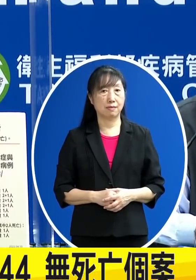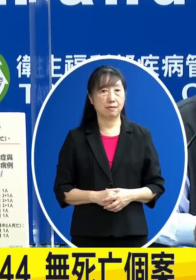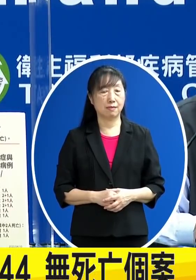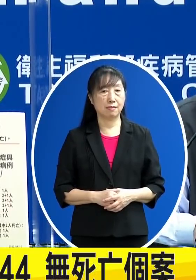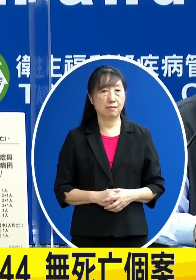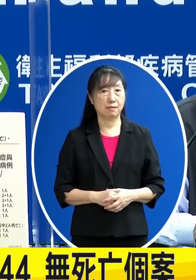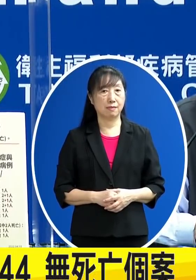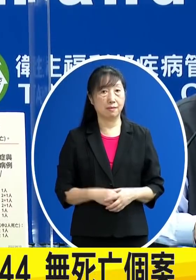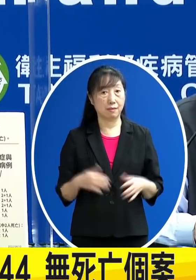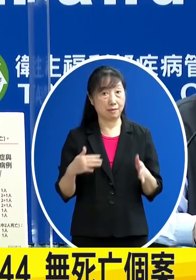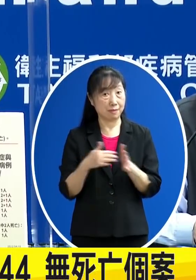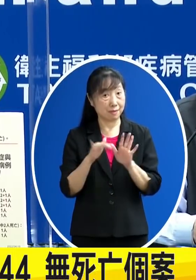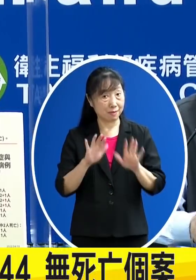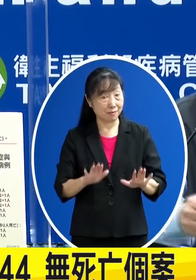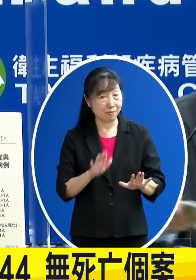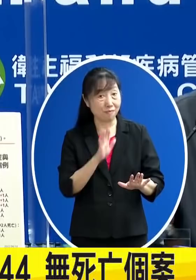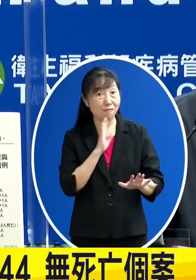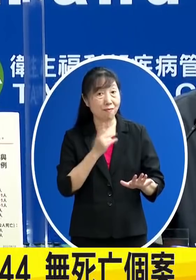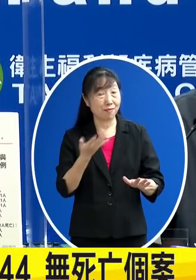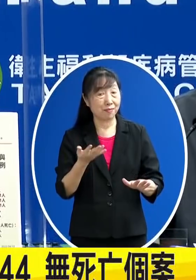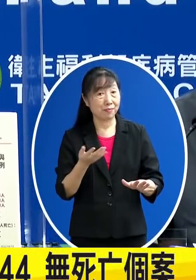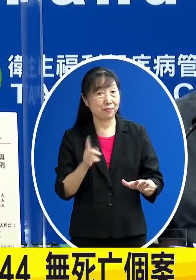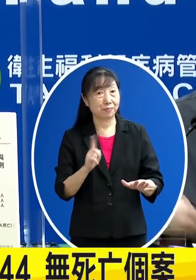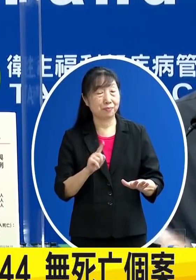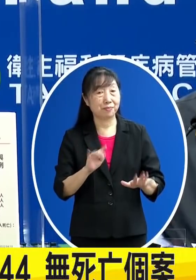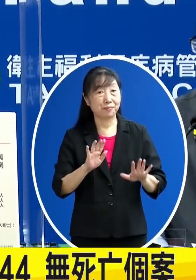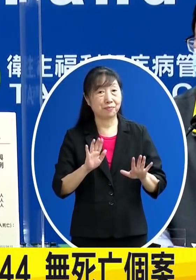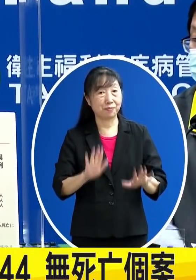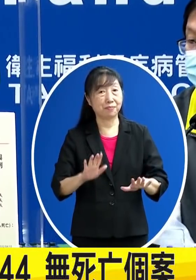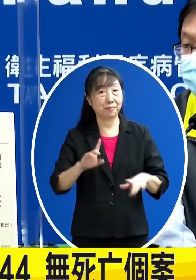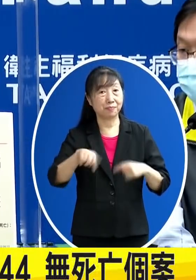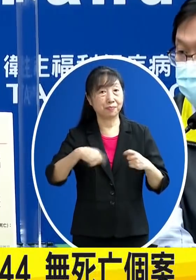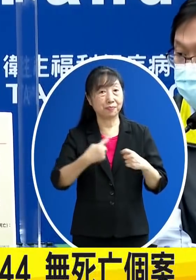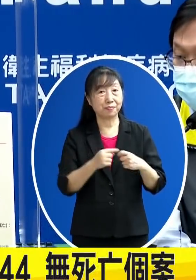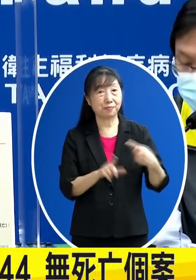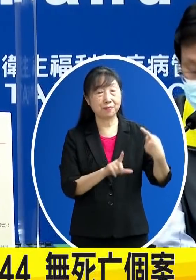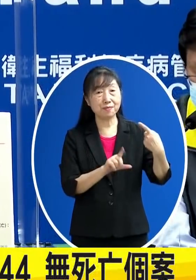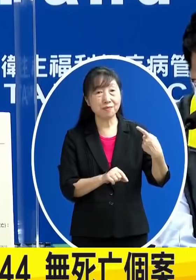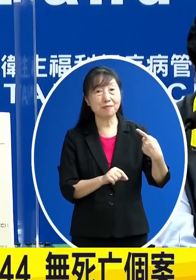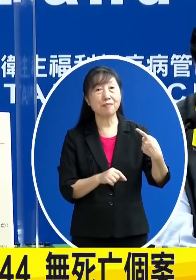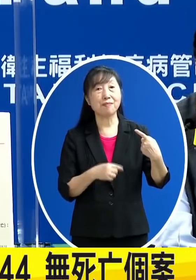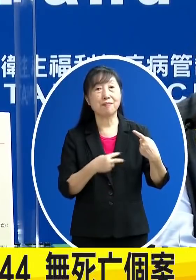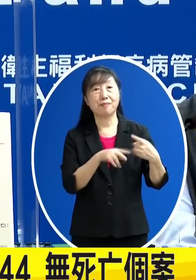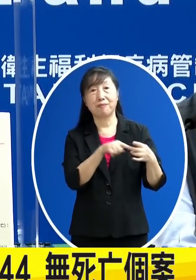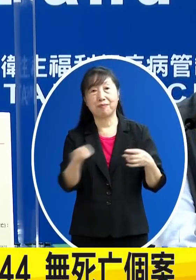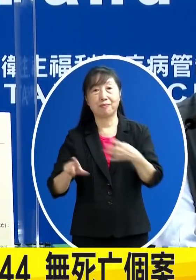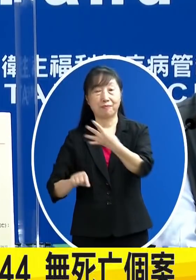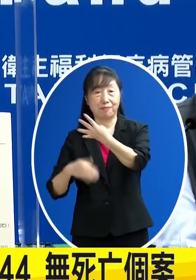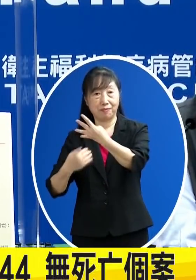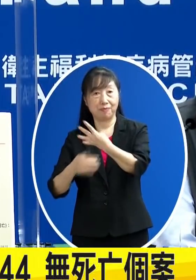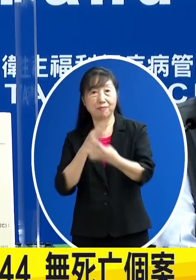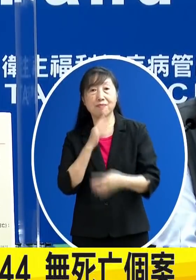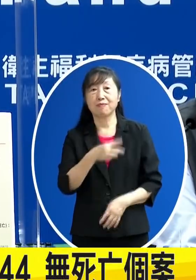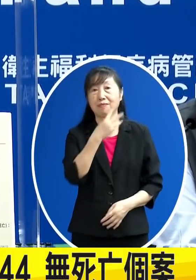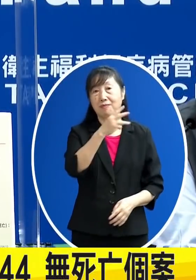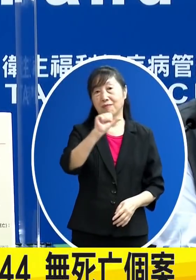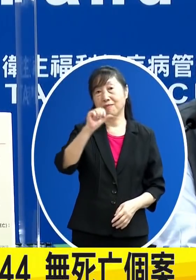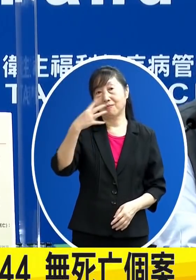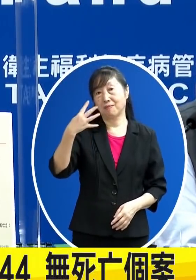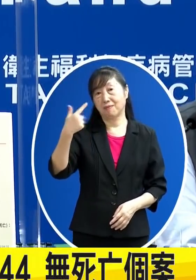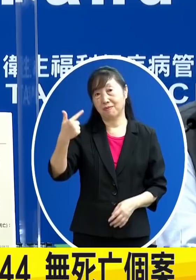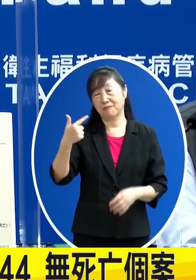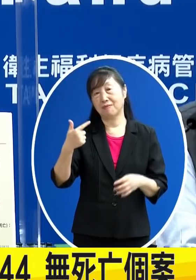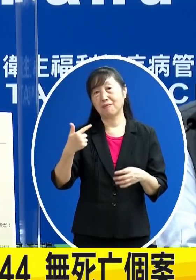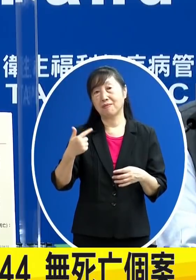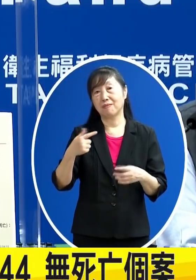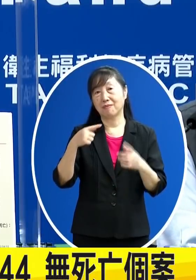好，那我们到现在为止的病例是今年呢1月1号到4月9号3546例。那今天